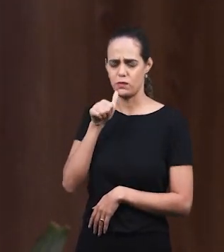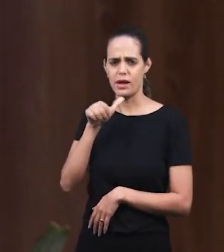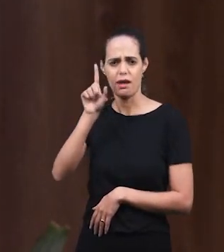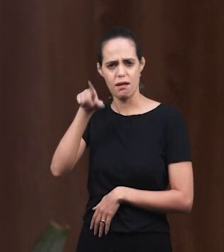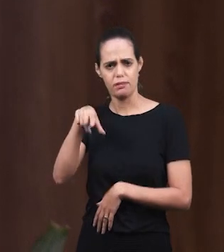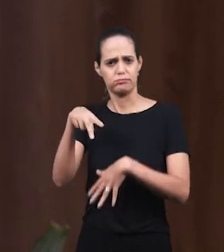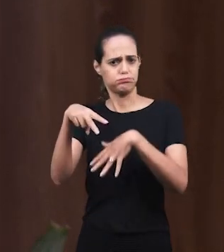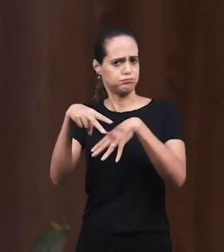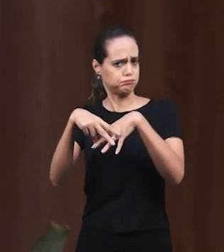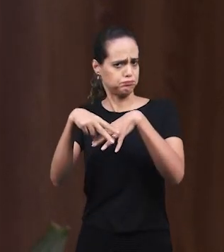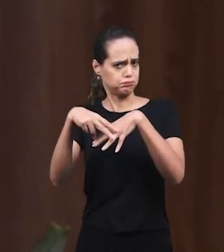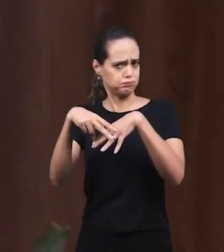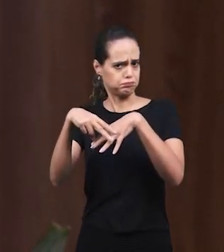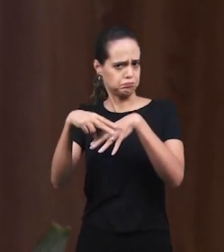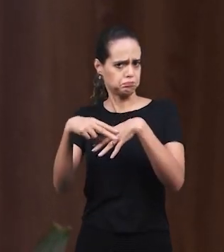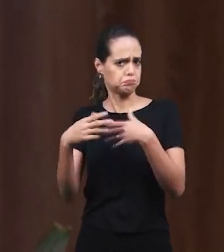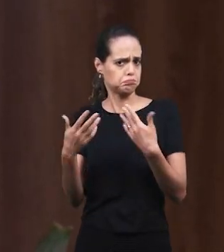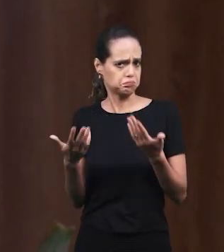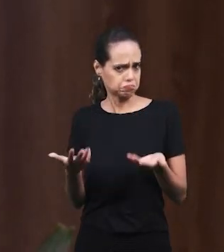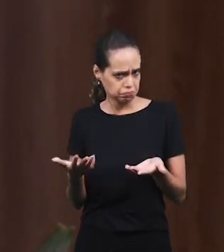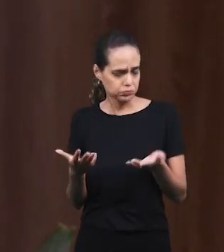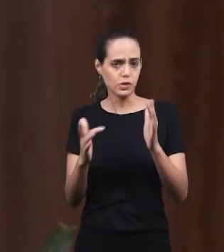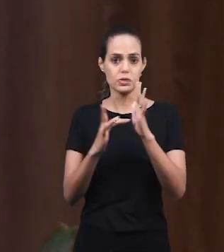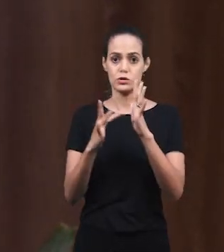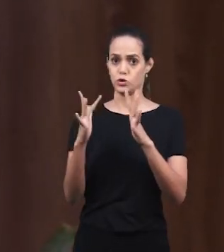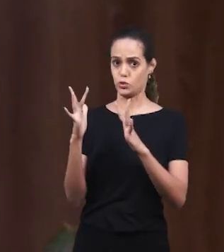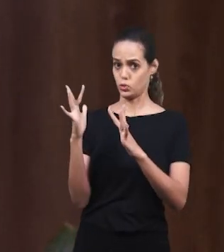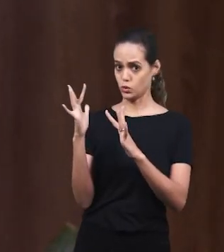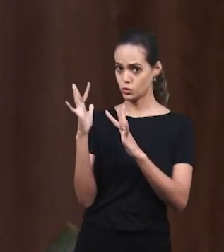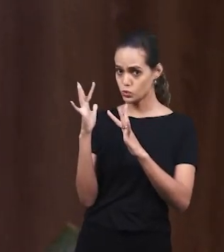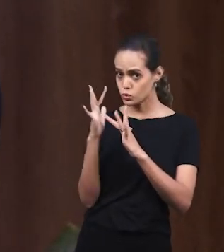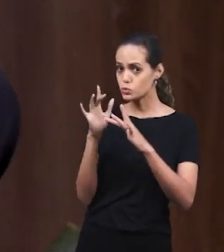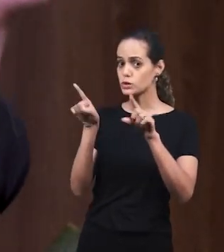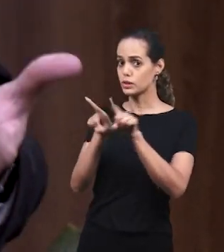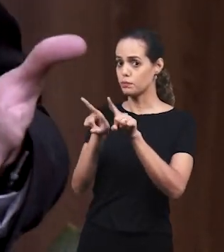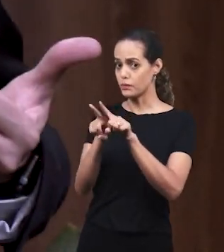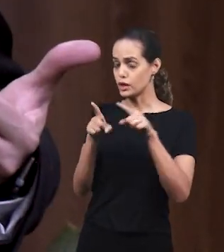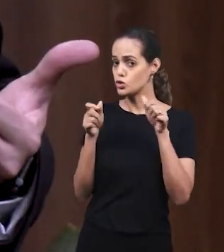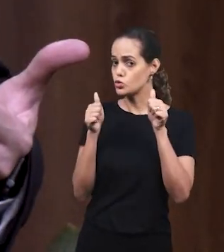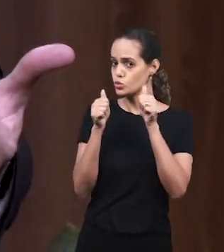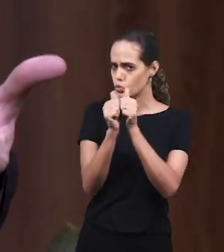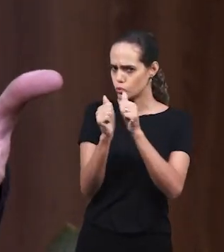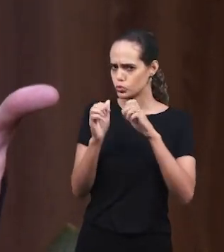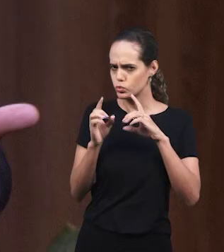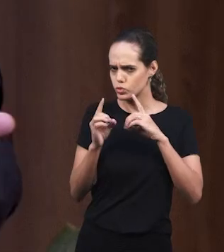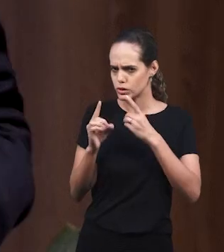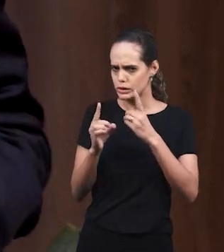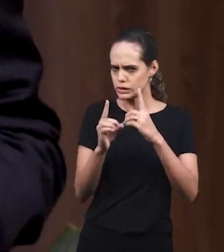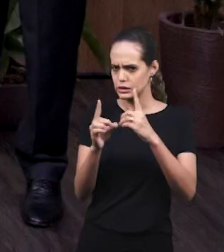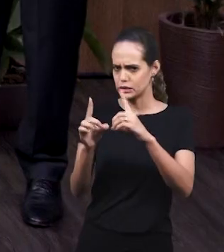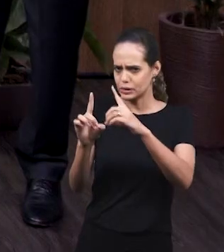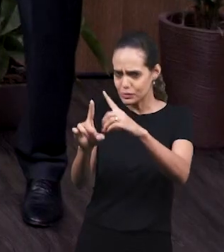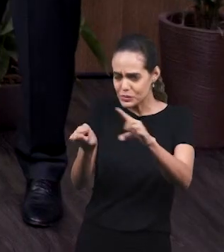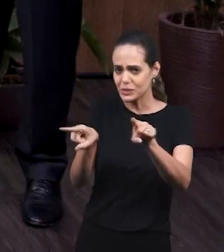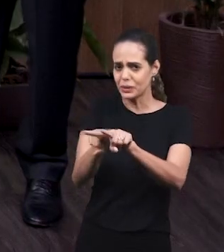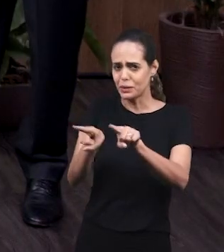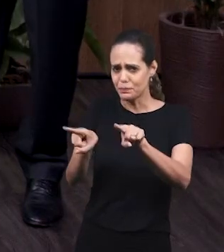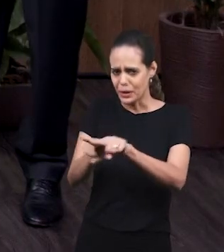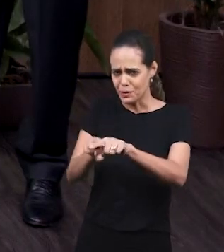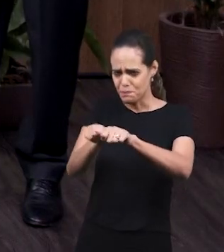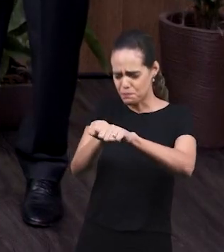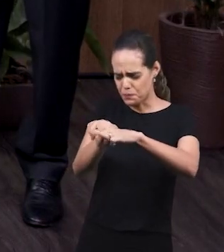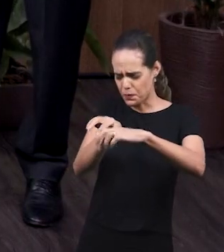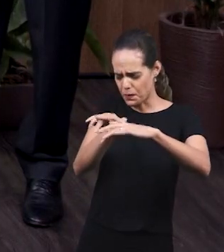Donc, c'était le fils unique d'une femme veuve. Jésus, de l'autre côté, était aussi accompagné avec ses disciples et d'une autre foule.